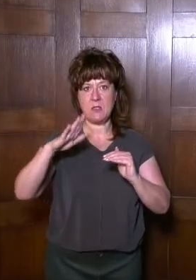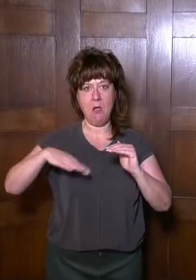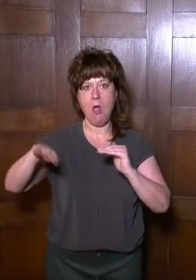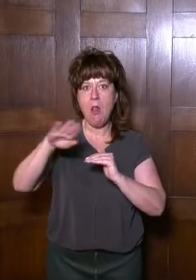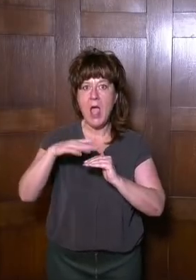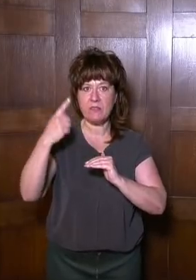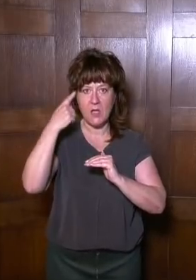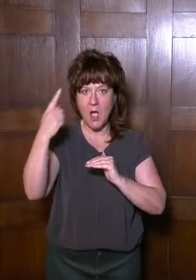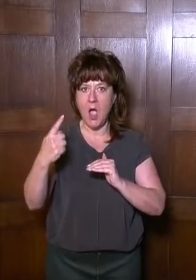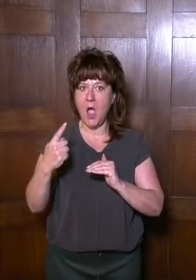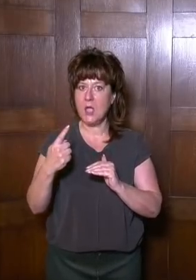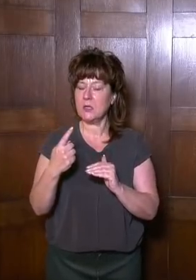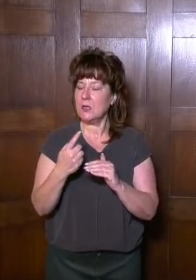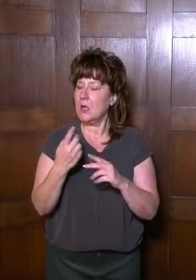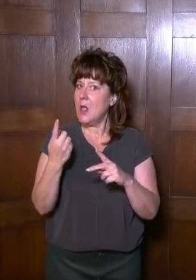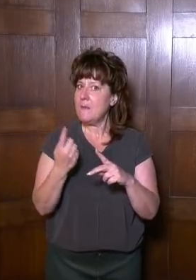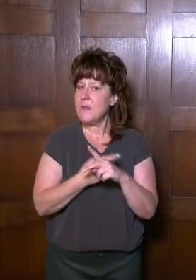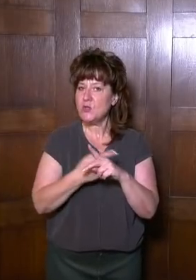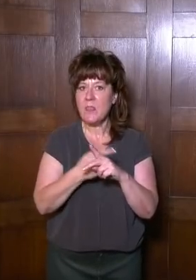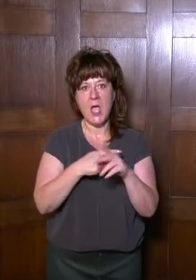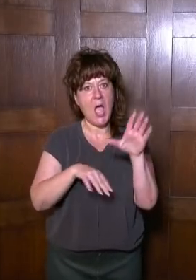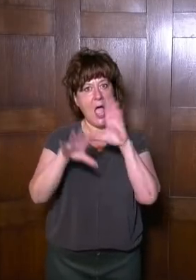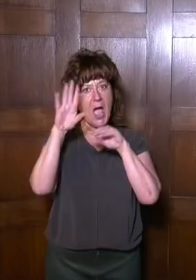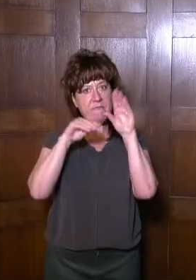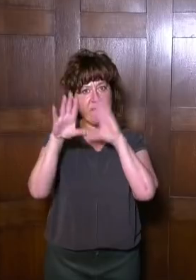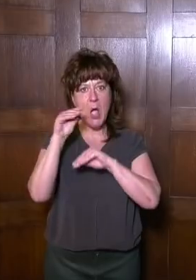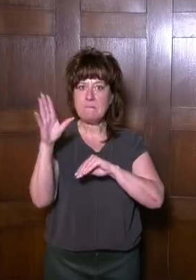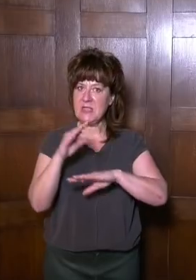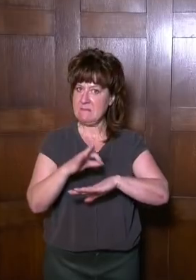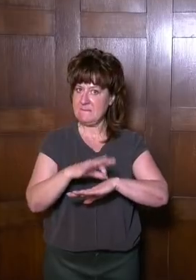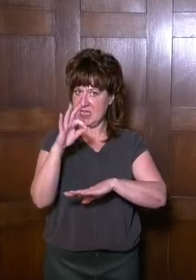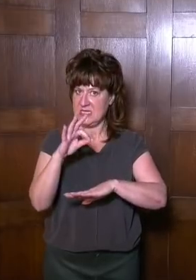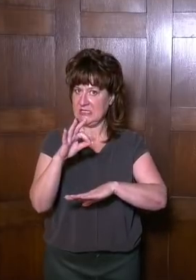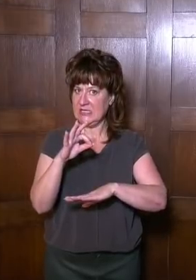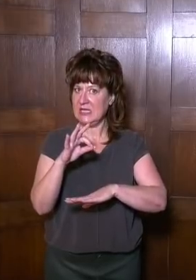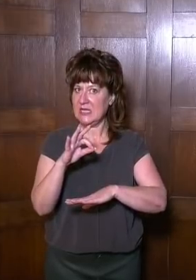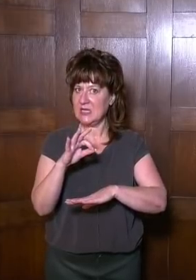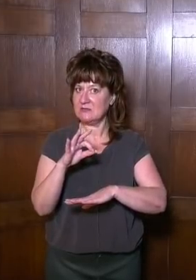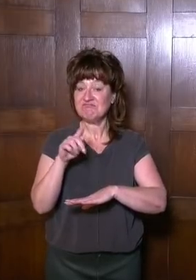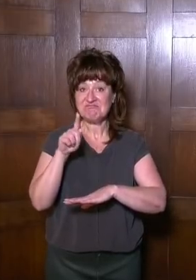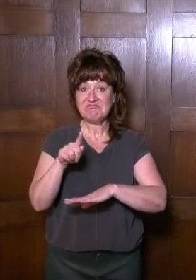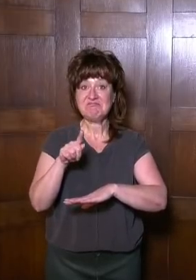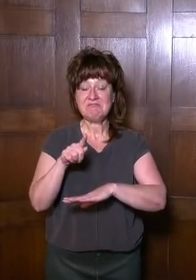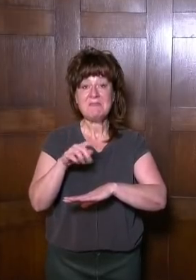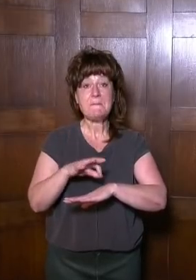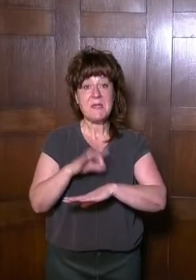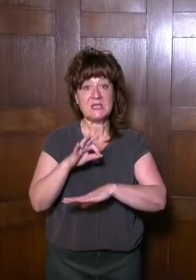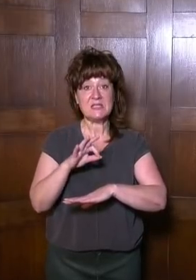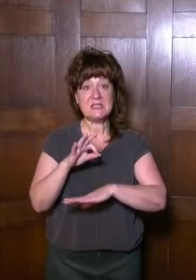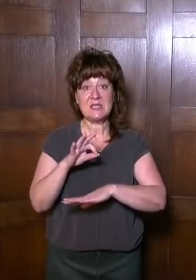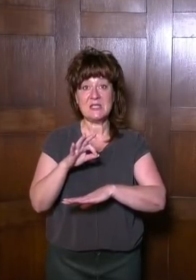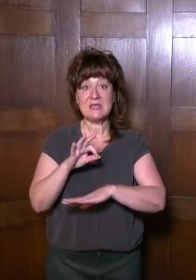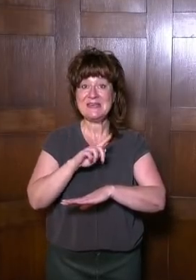diese beeindruckenden Erfahrungen mit der Medizin, die auch nicht jetzt nur das